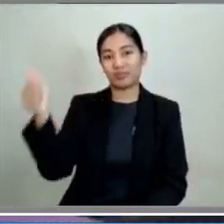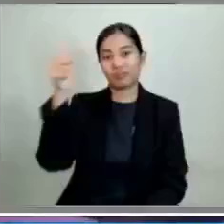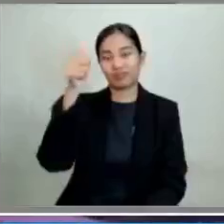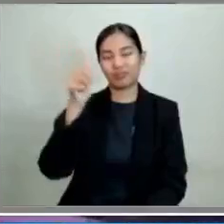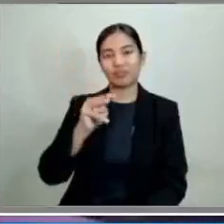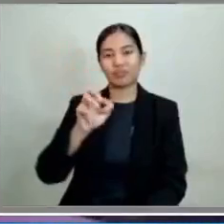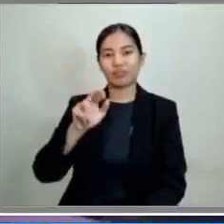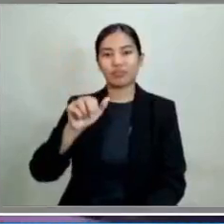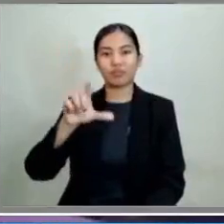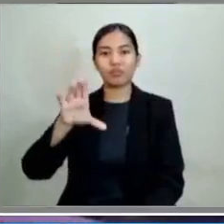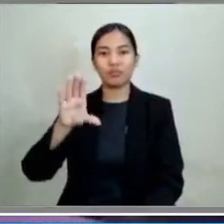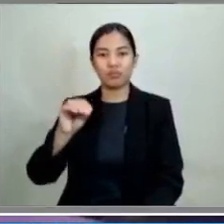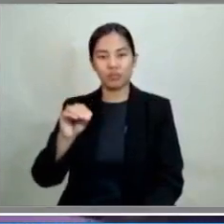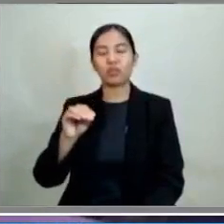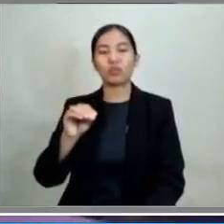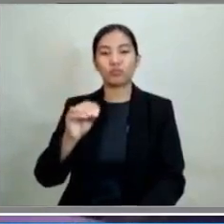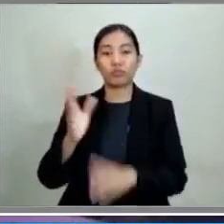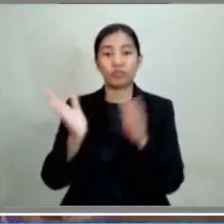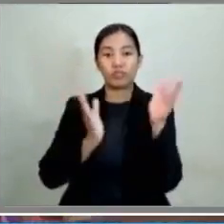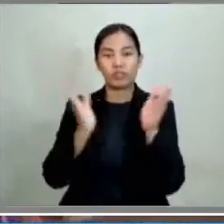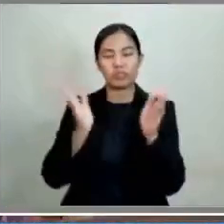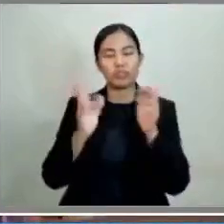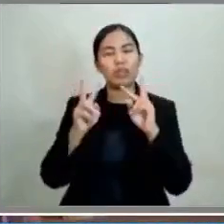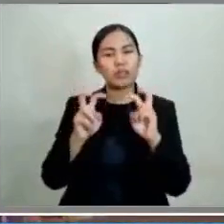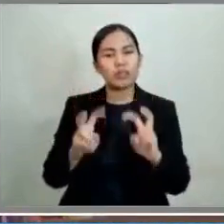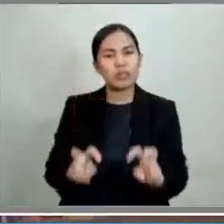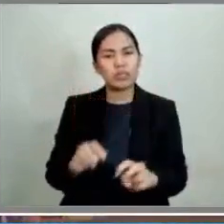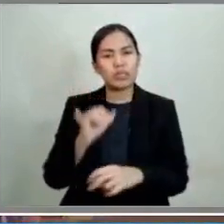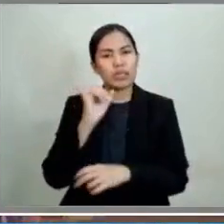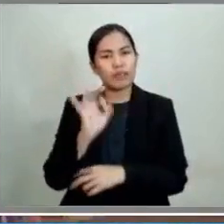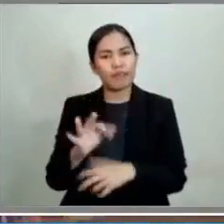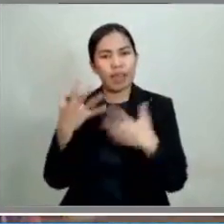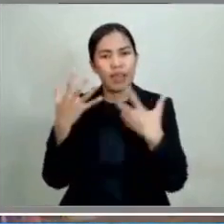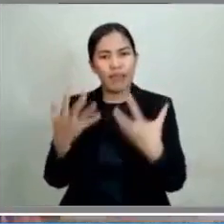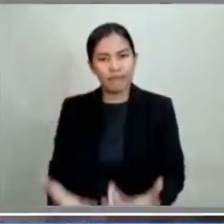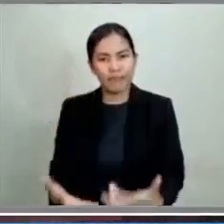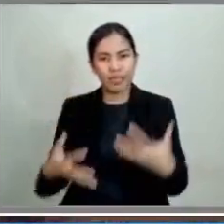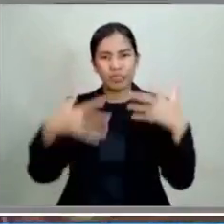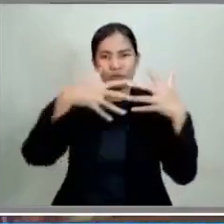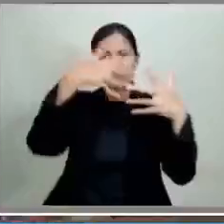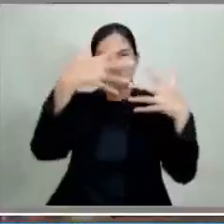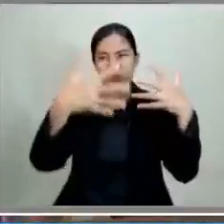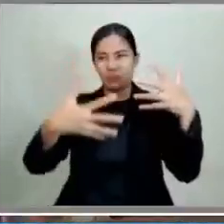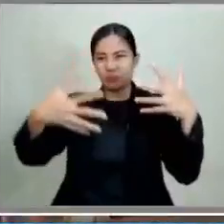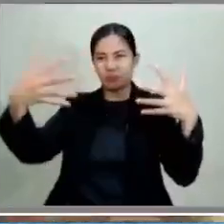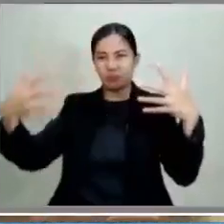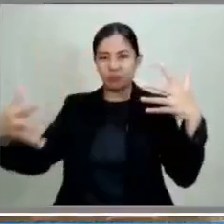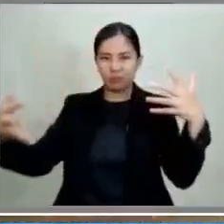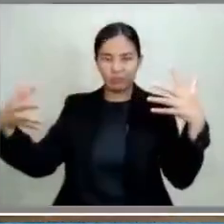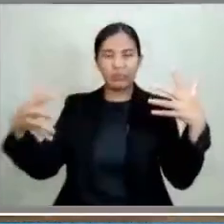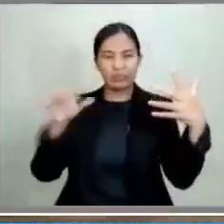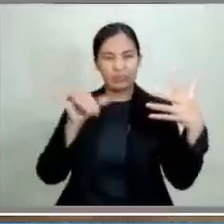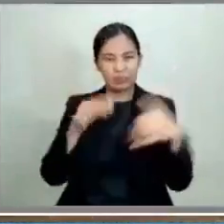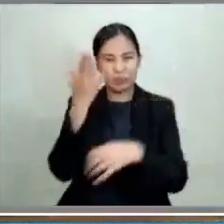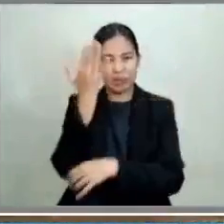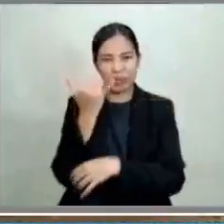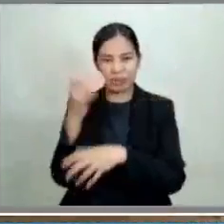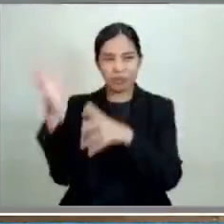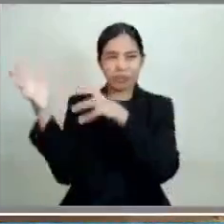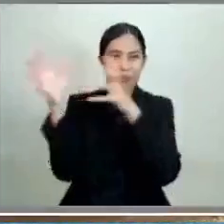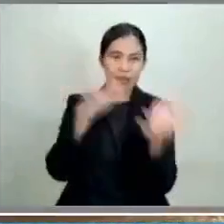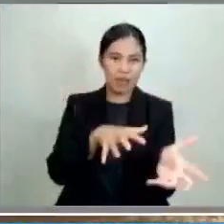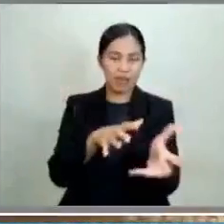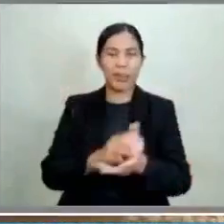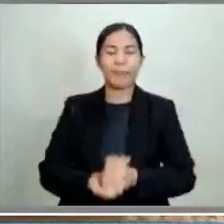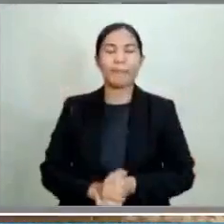na inaalam nila kung may kinalaman ng bigat ng mga sala sa labat na kawad na nakakabit, kaya bumigay ang mga poste. At kahit